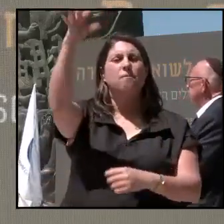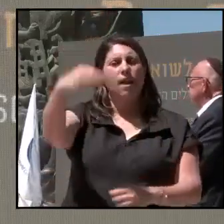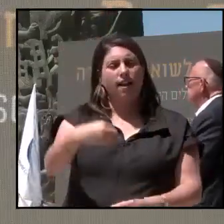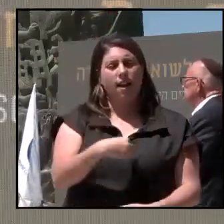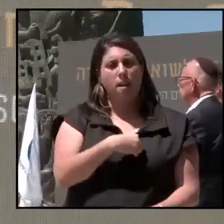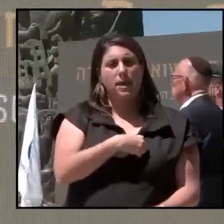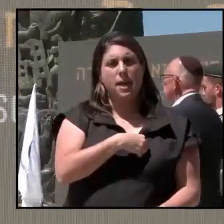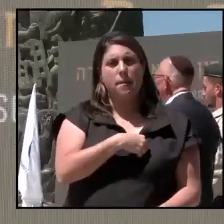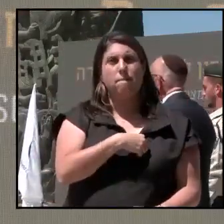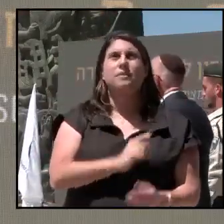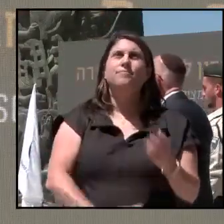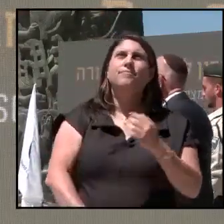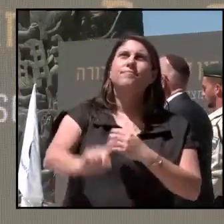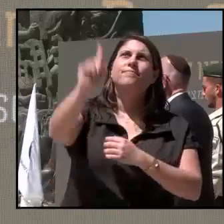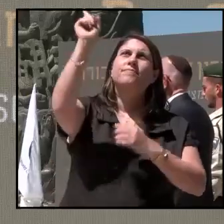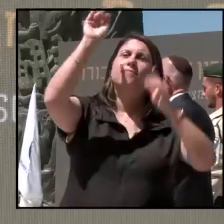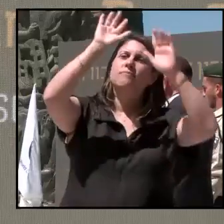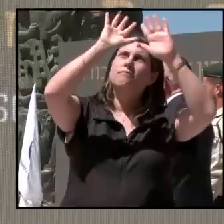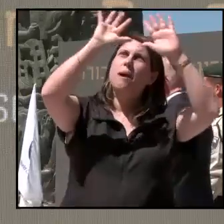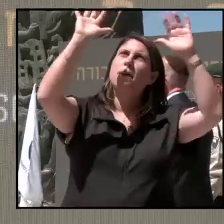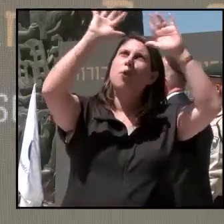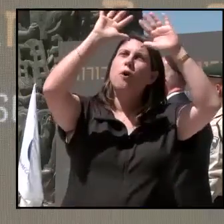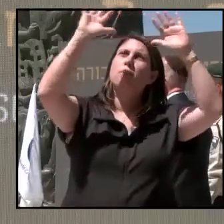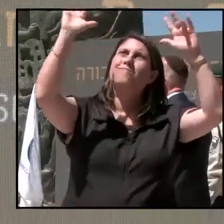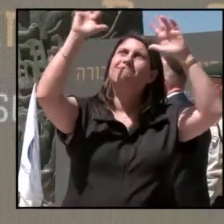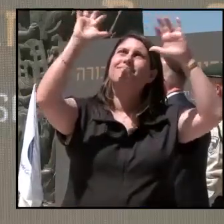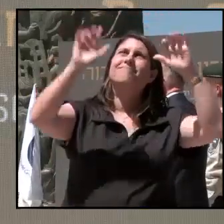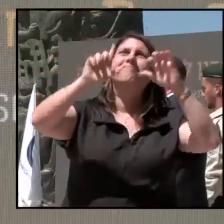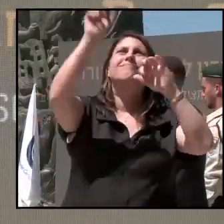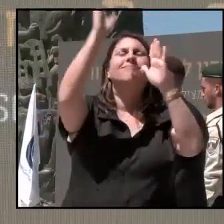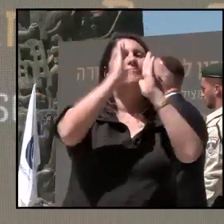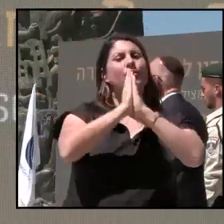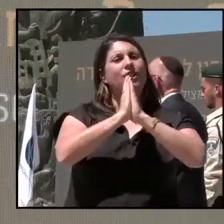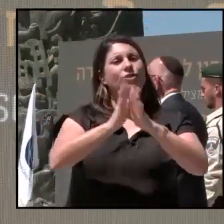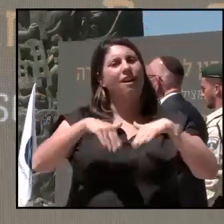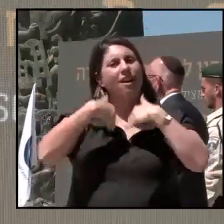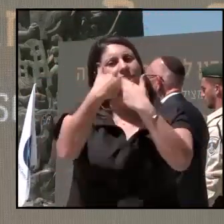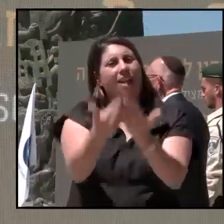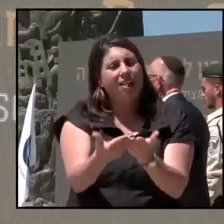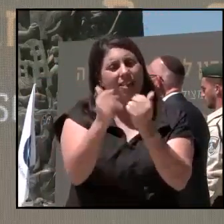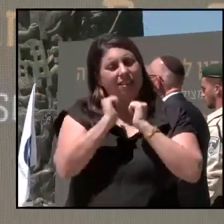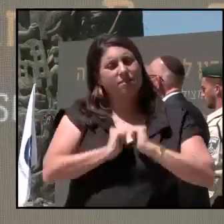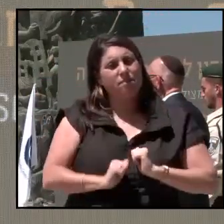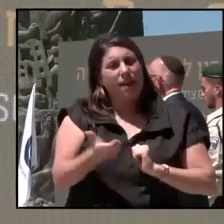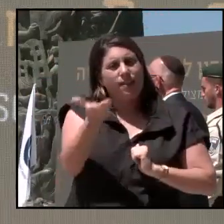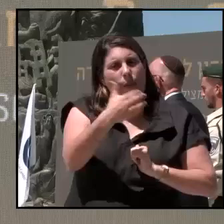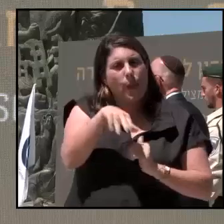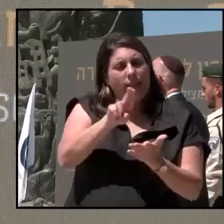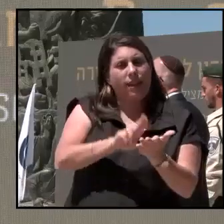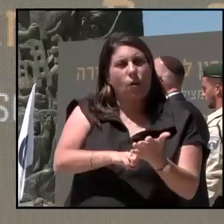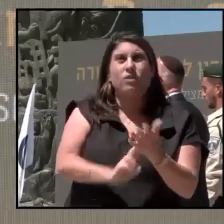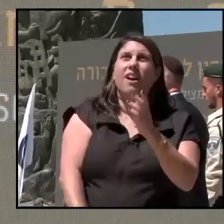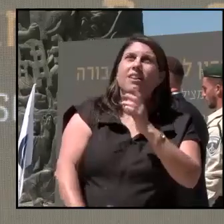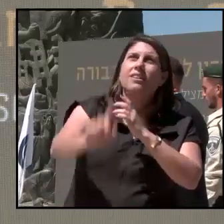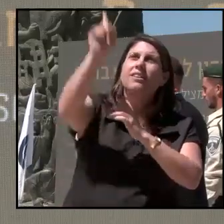רחמים שוכן במרומים, המצא מנוחה נכונה על כנפי